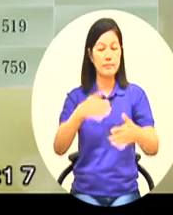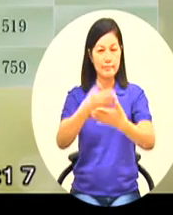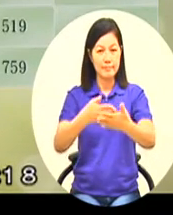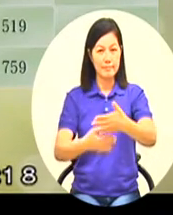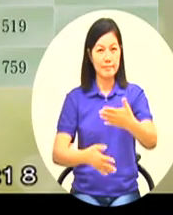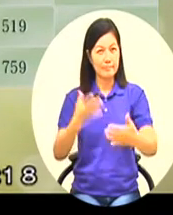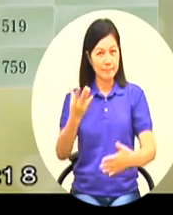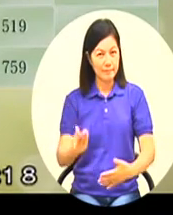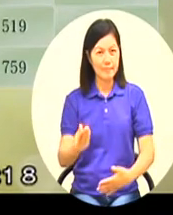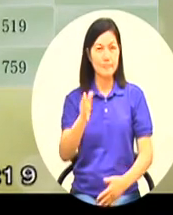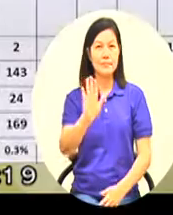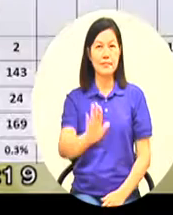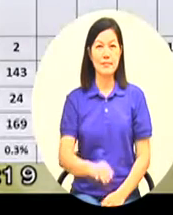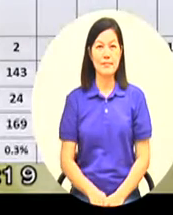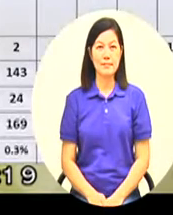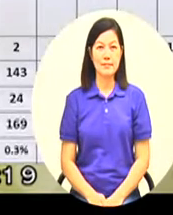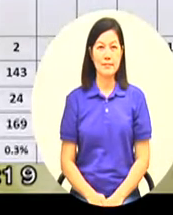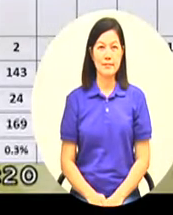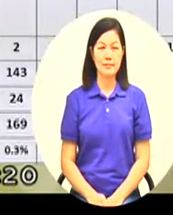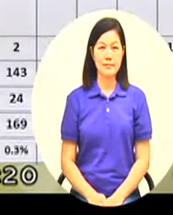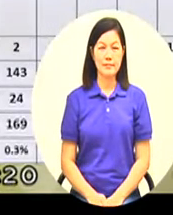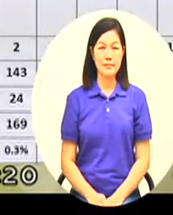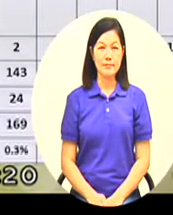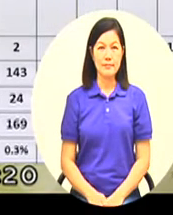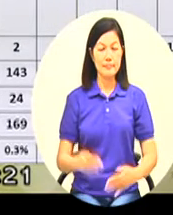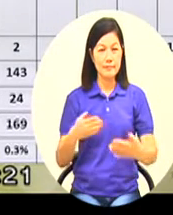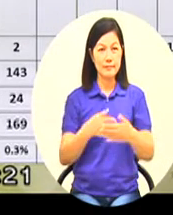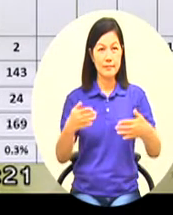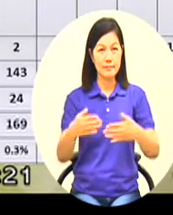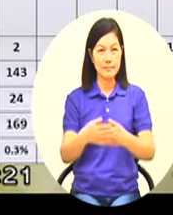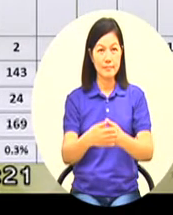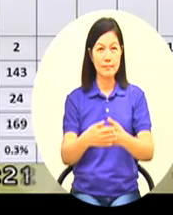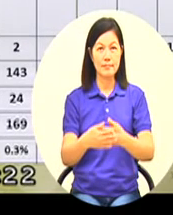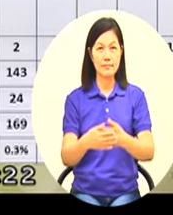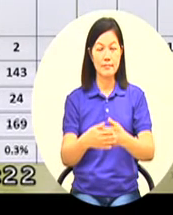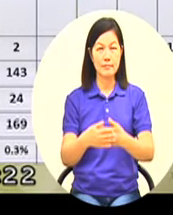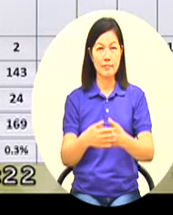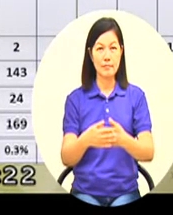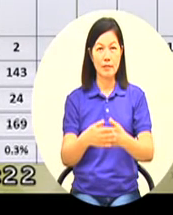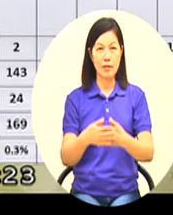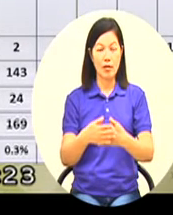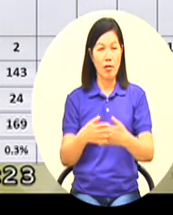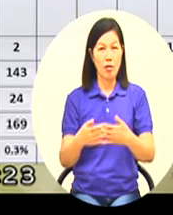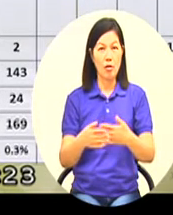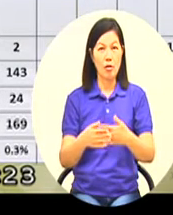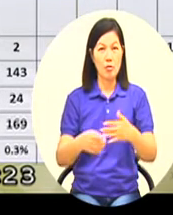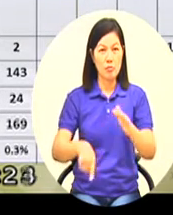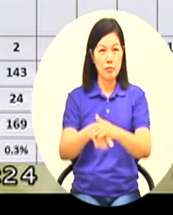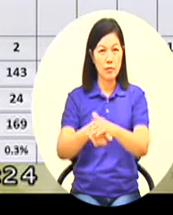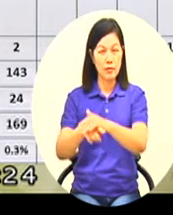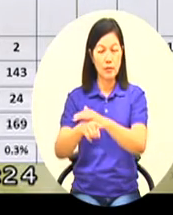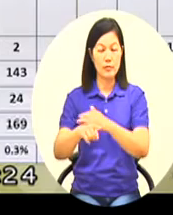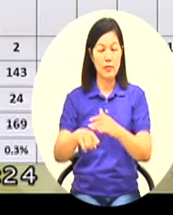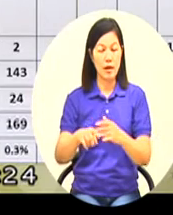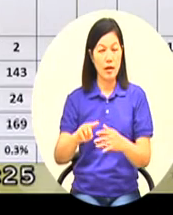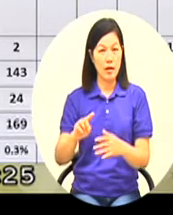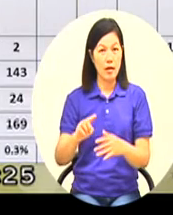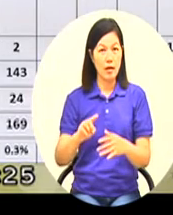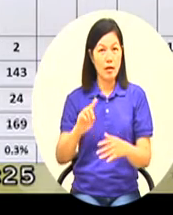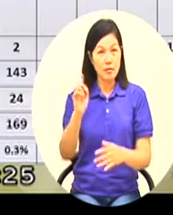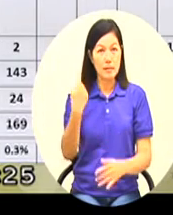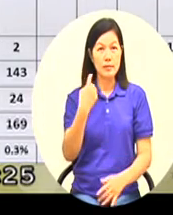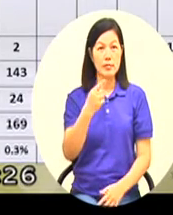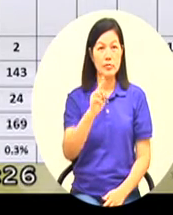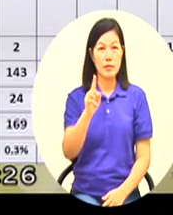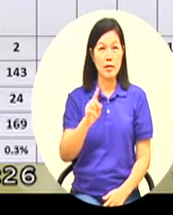形。第二页，那交通肇事的原因请我们各位议员来这